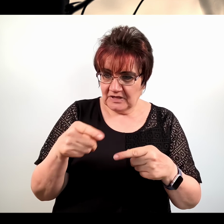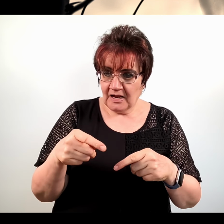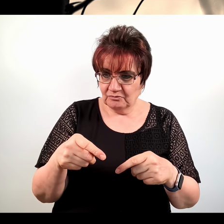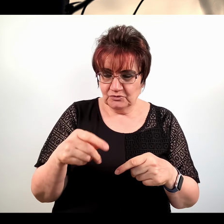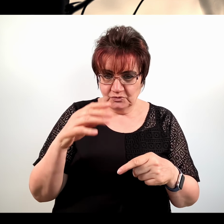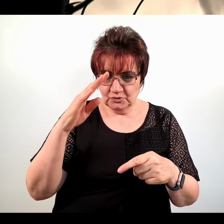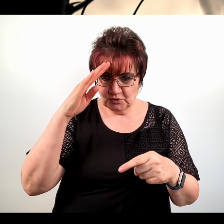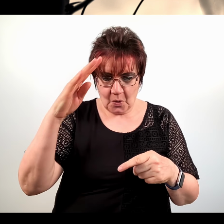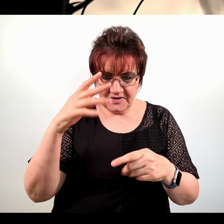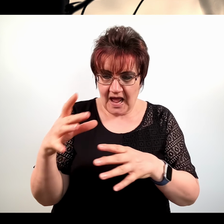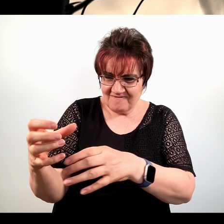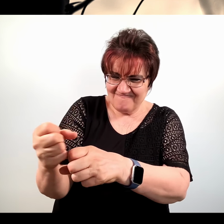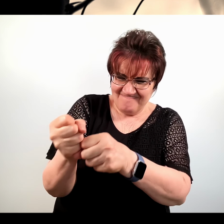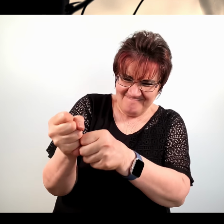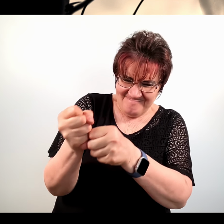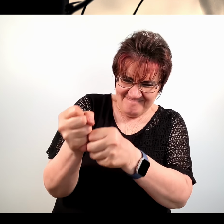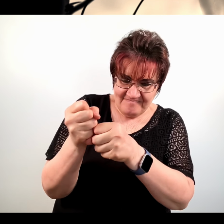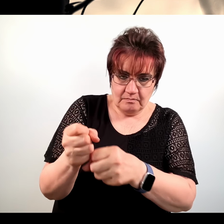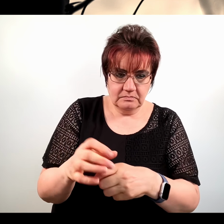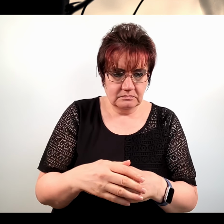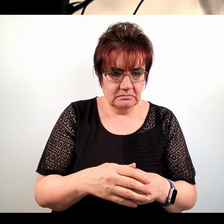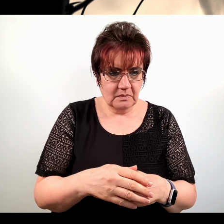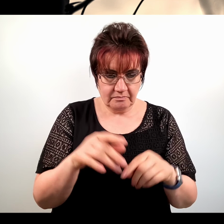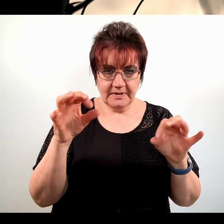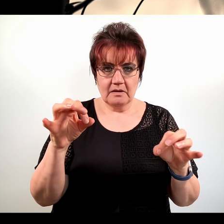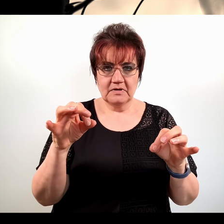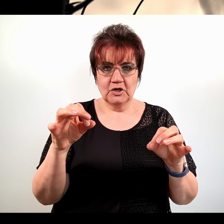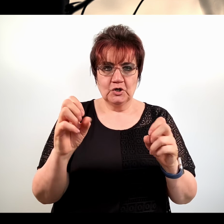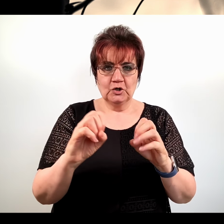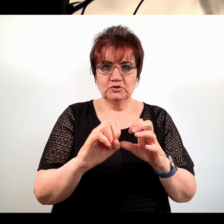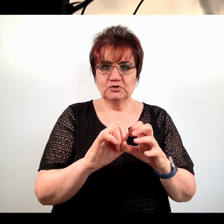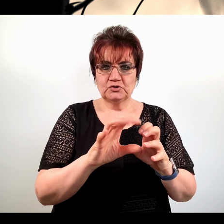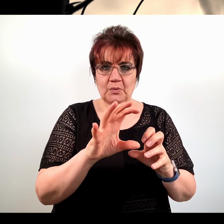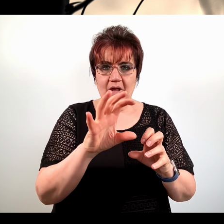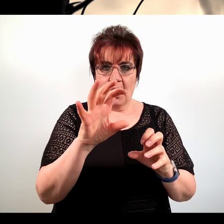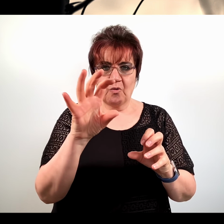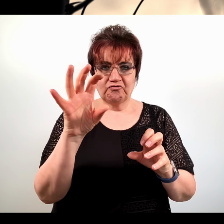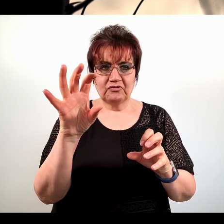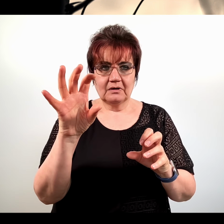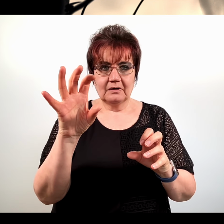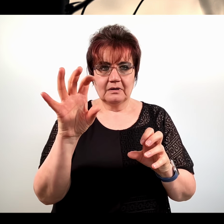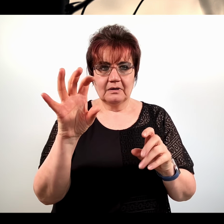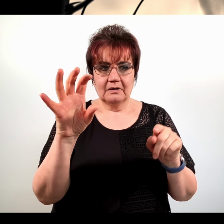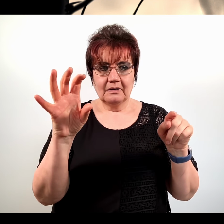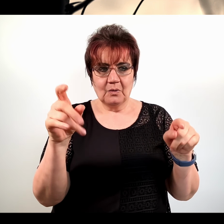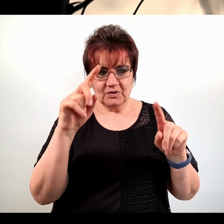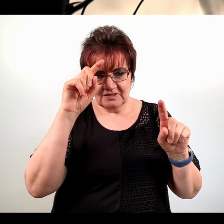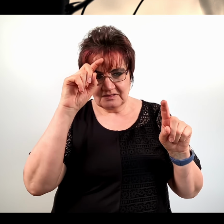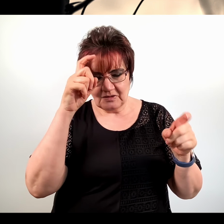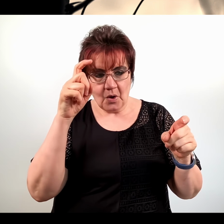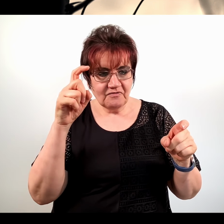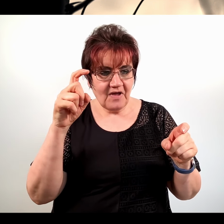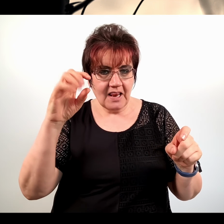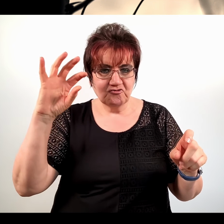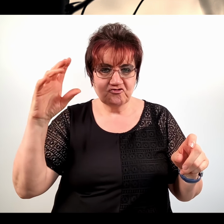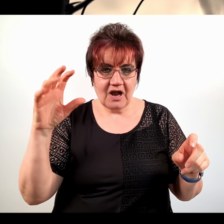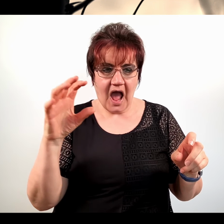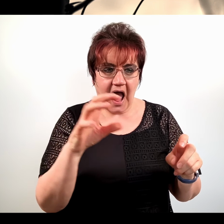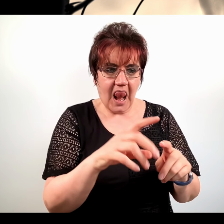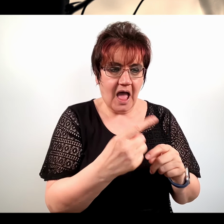aus der Hand reißen. Da leuchteten die ersten Sonnenstrahlen aus dem Himmel und trafen den Teufel.